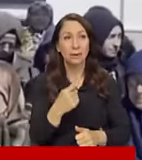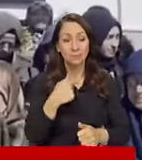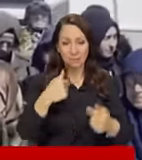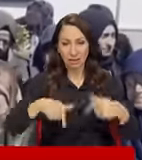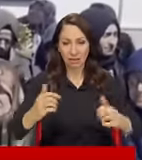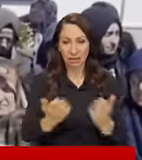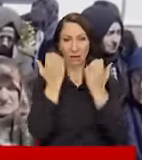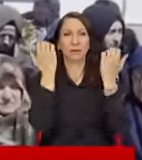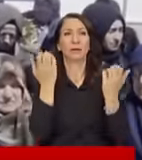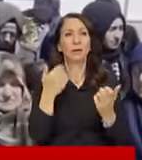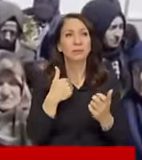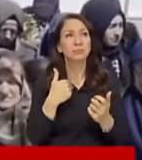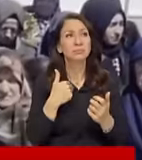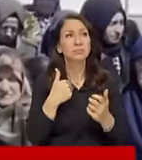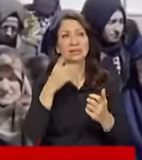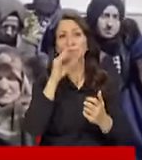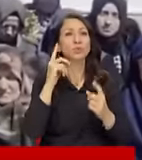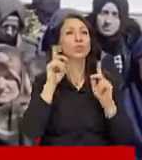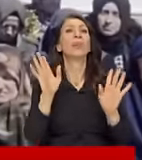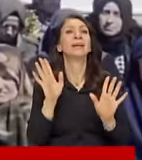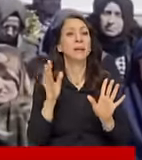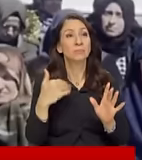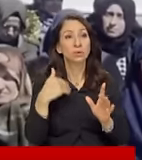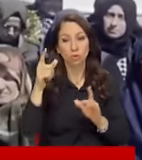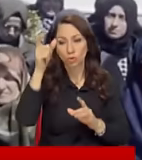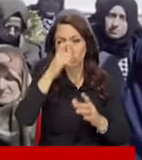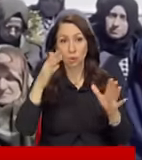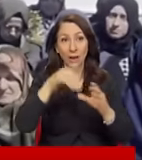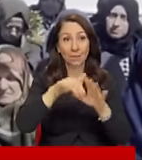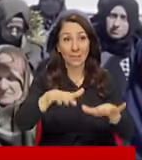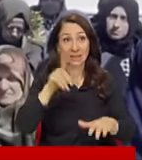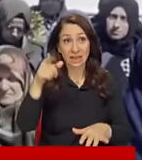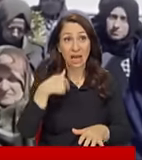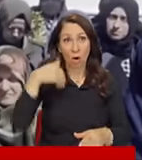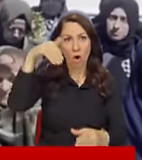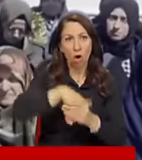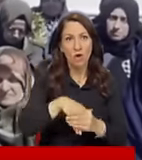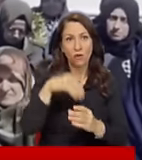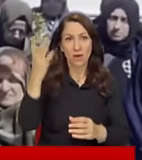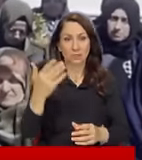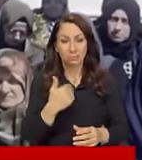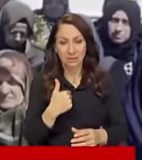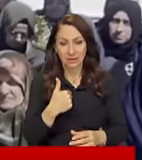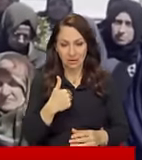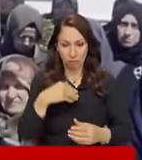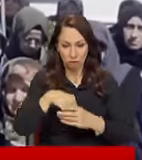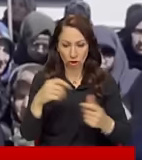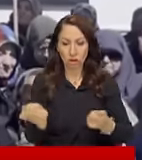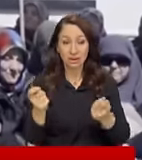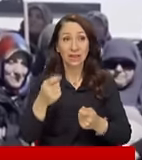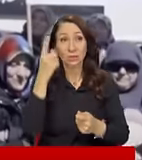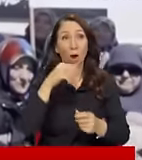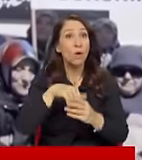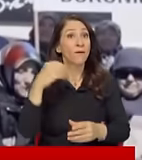terk edildik, bizler temsil edilmedik. Halbuki biz onları Türkiye Büyük Millet Meclisi'ne gönderirken bizleri temsil etsinler diye